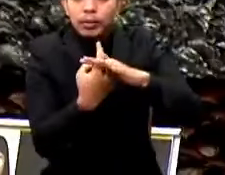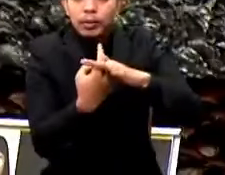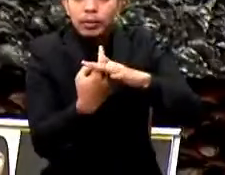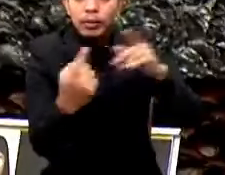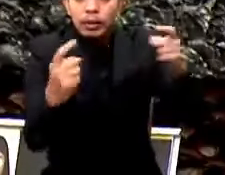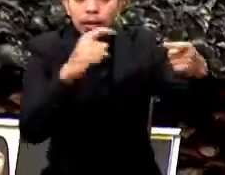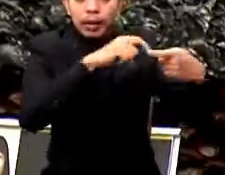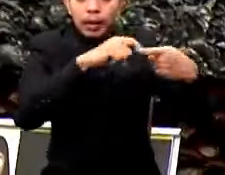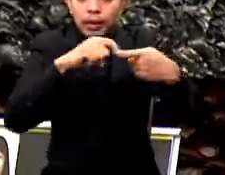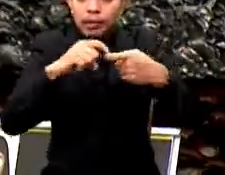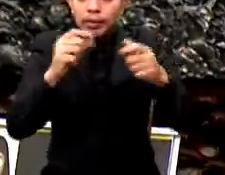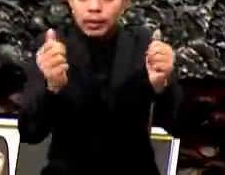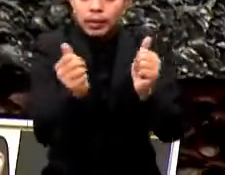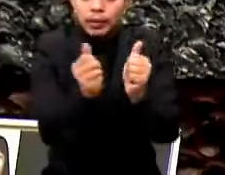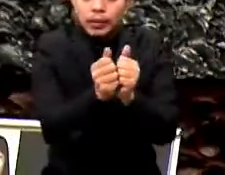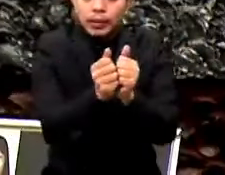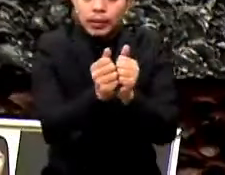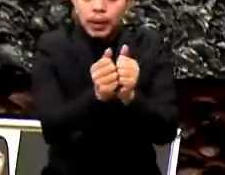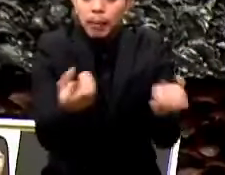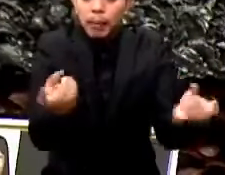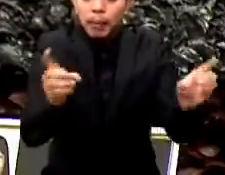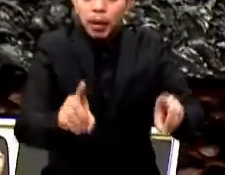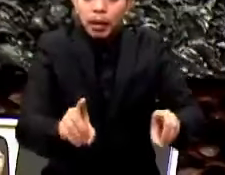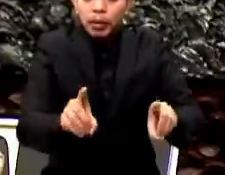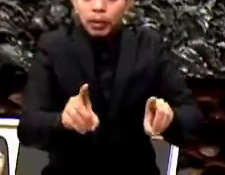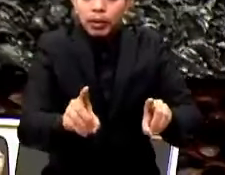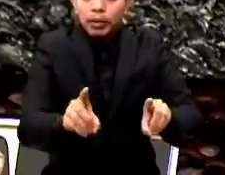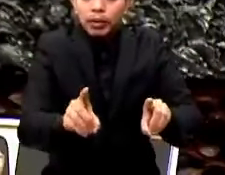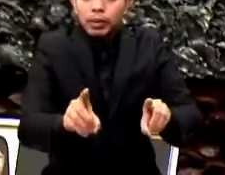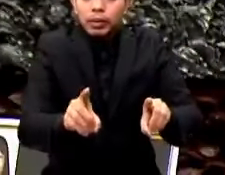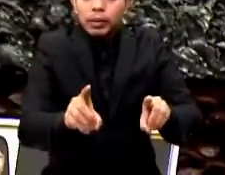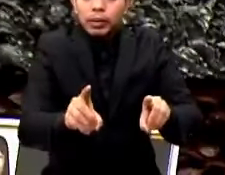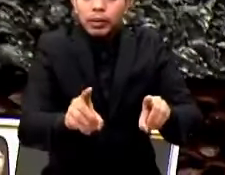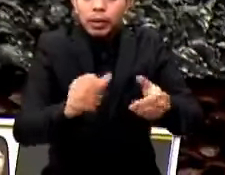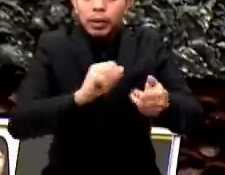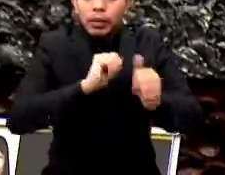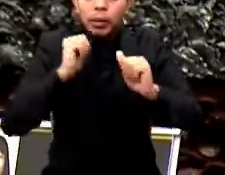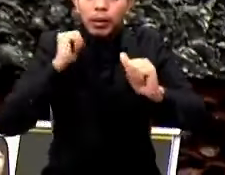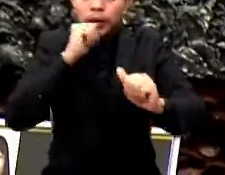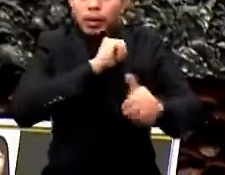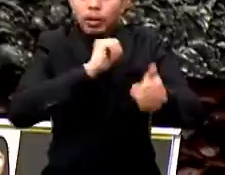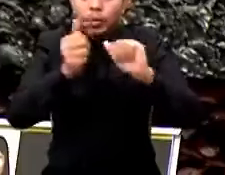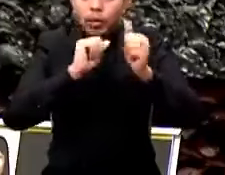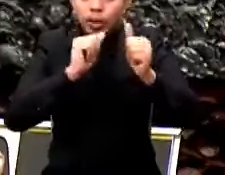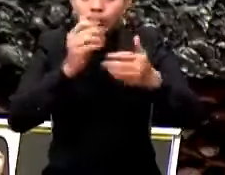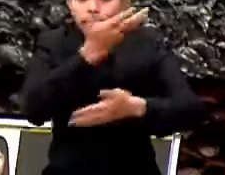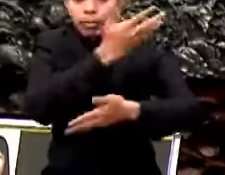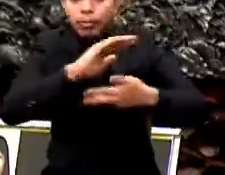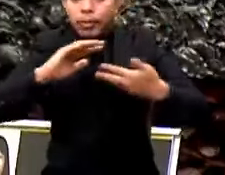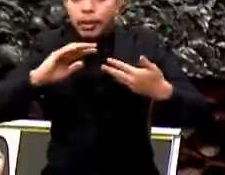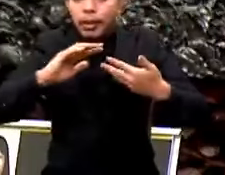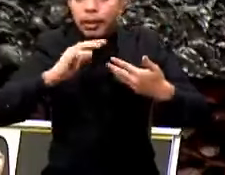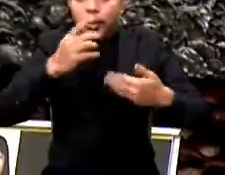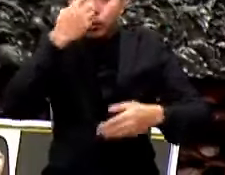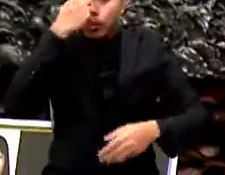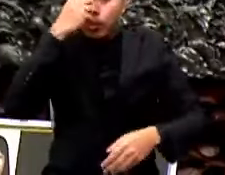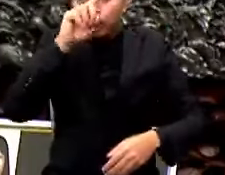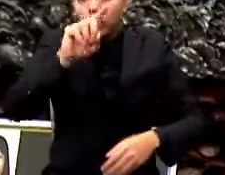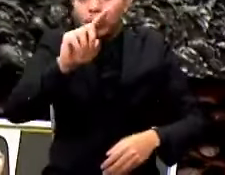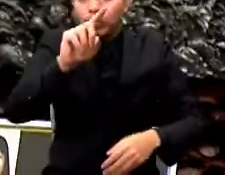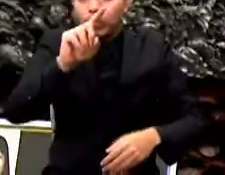berkait dengan insiden yang berlaku terhadap atlet sukan silat untuk